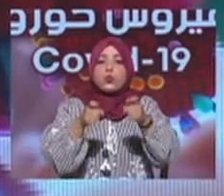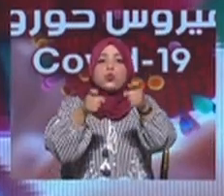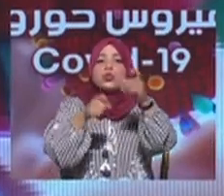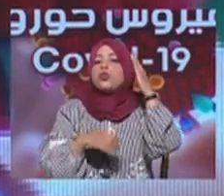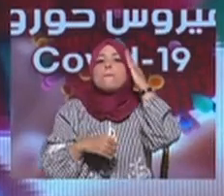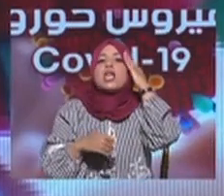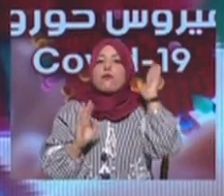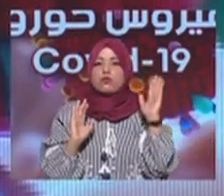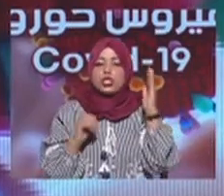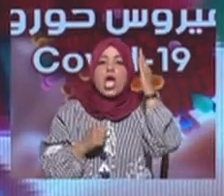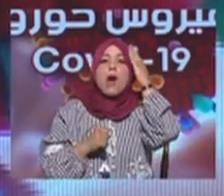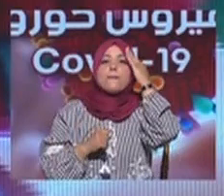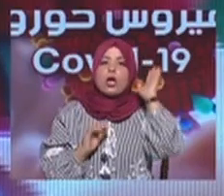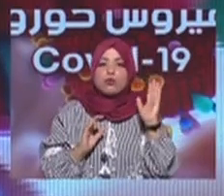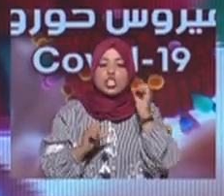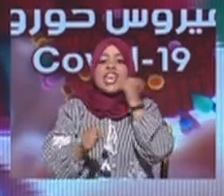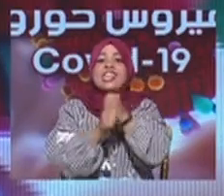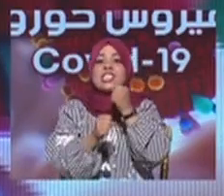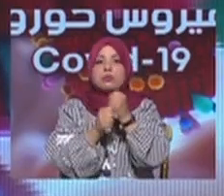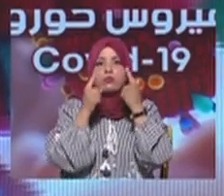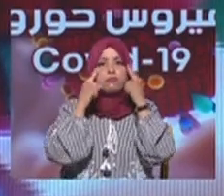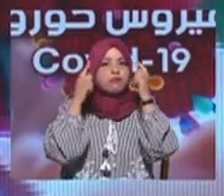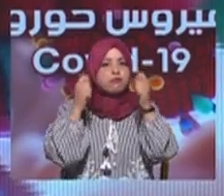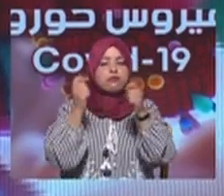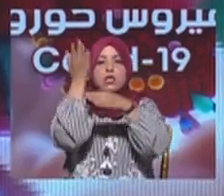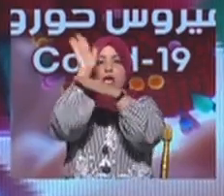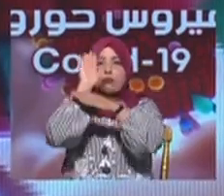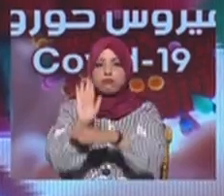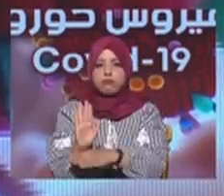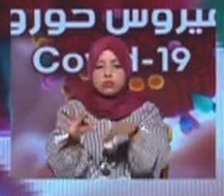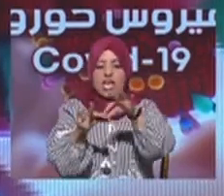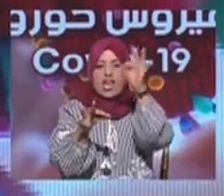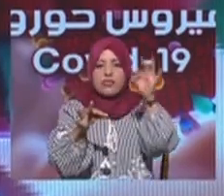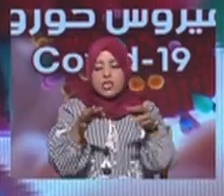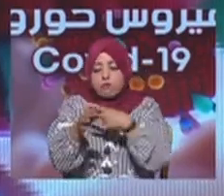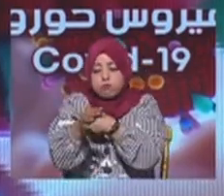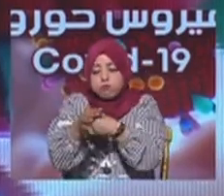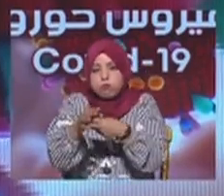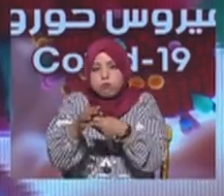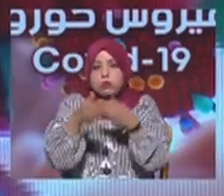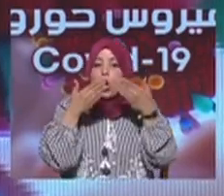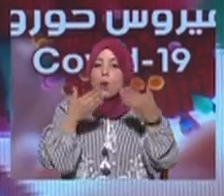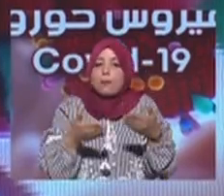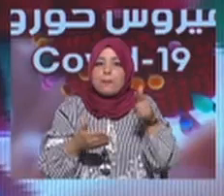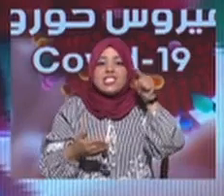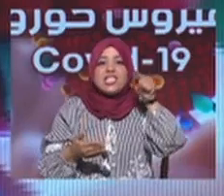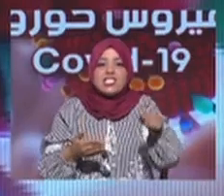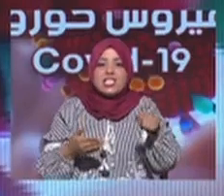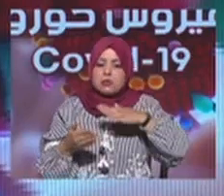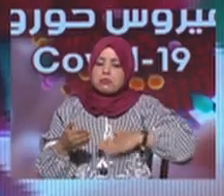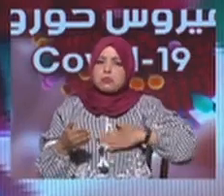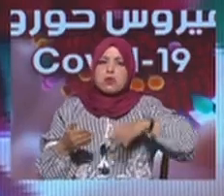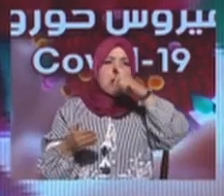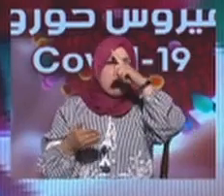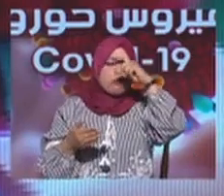نعرفوش دونك يلزمك تخدم دي كونديسيون ستريسانت باش تعمل التحليل نتاعك هذاك علاه يلزمك تصبر على السخانة وتصبر